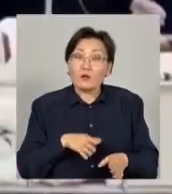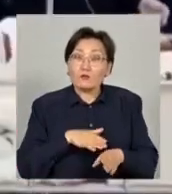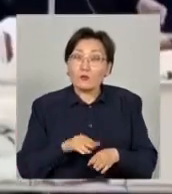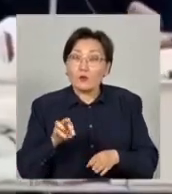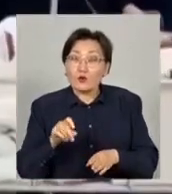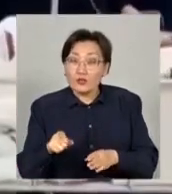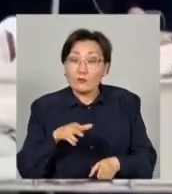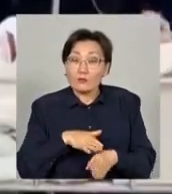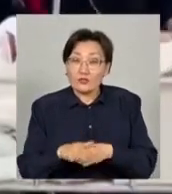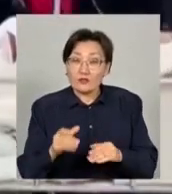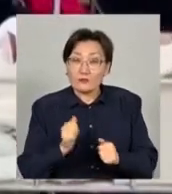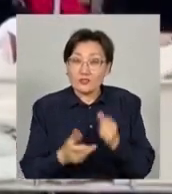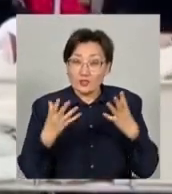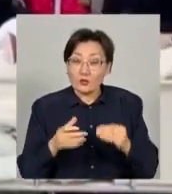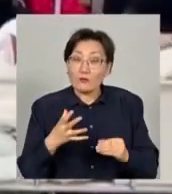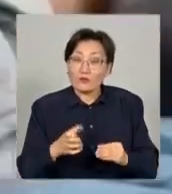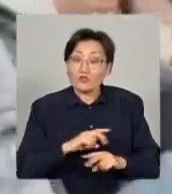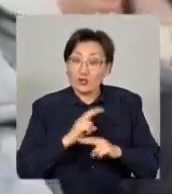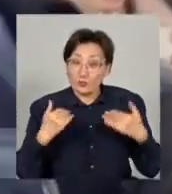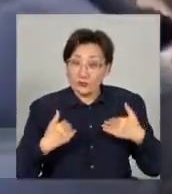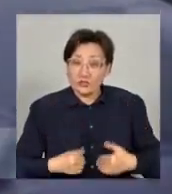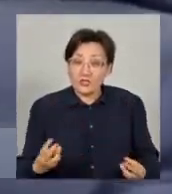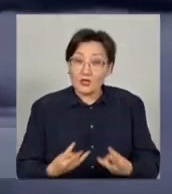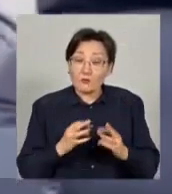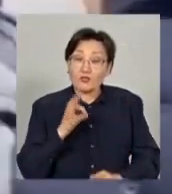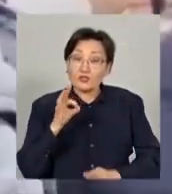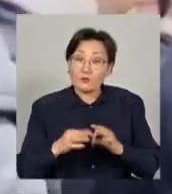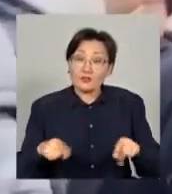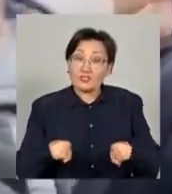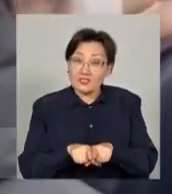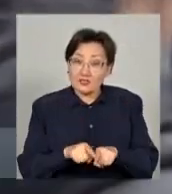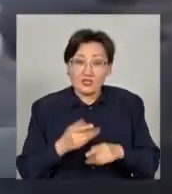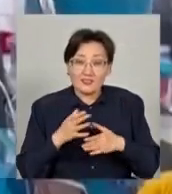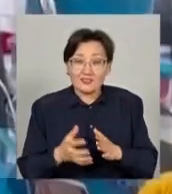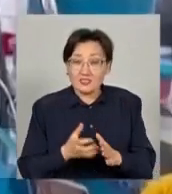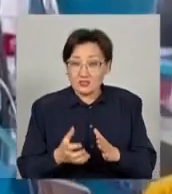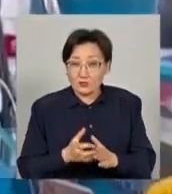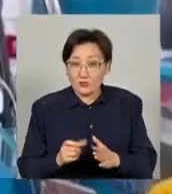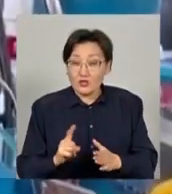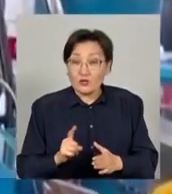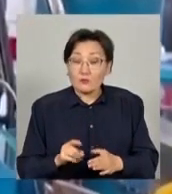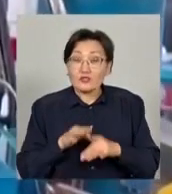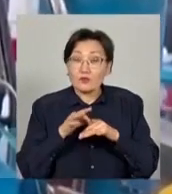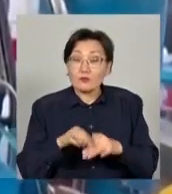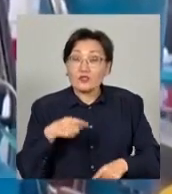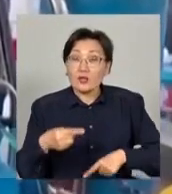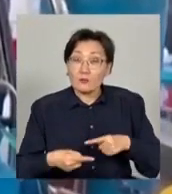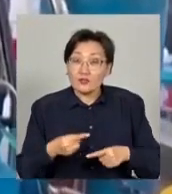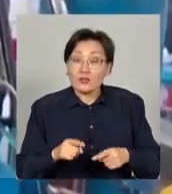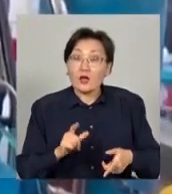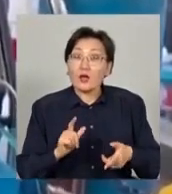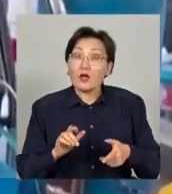переполнены, в день поступает по 500 тел. Их сжигают круглосуточно, но даже этого недостаточно, чтобы перейти к обычному режиму